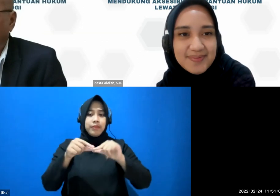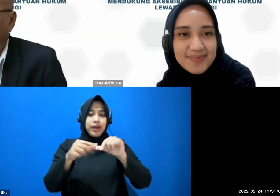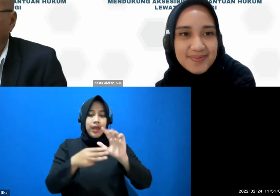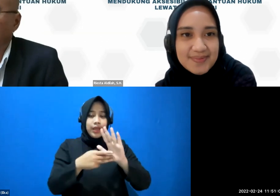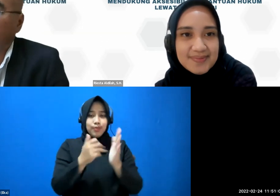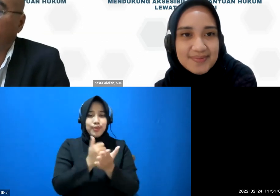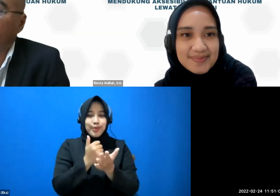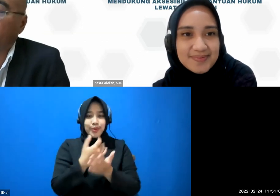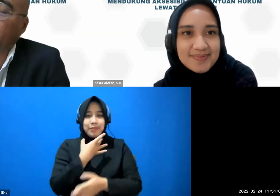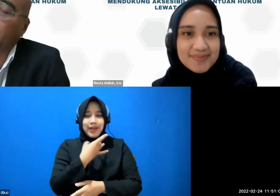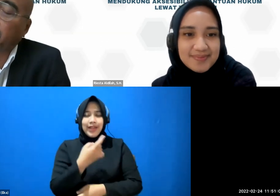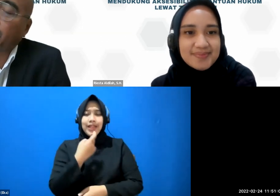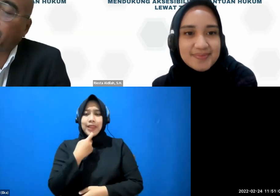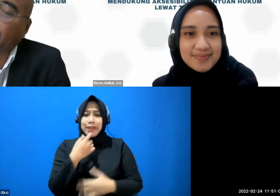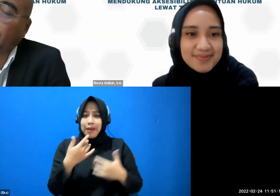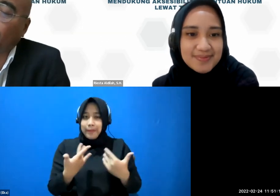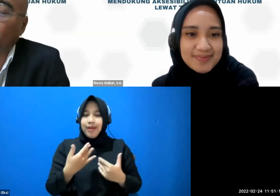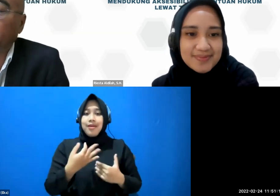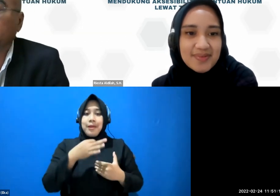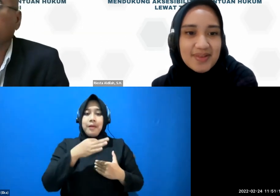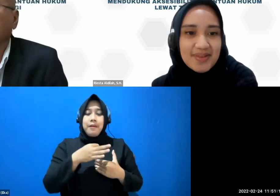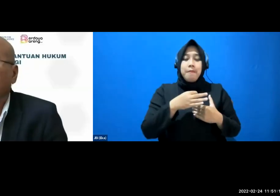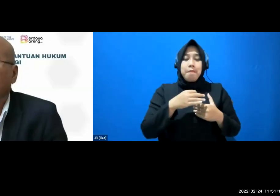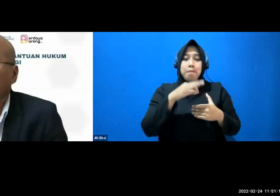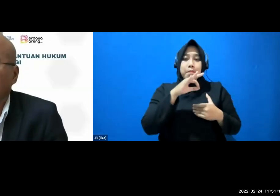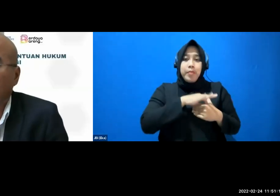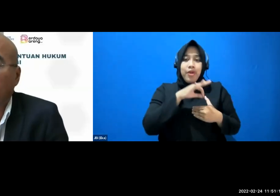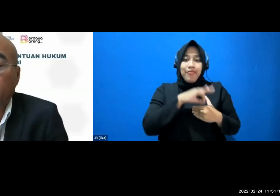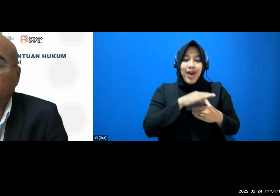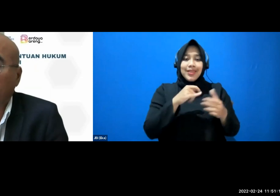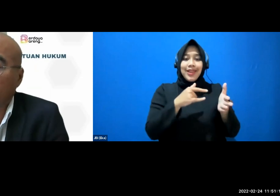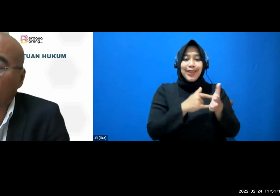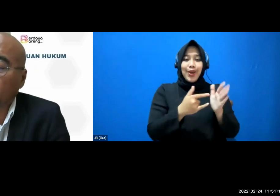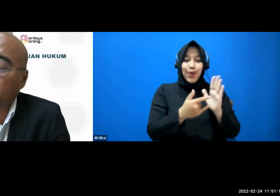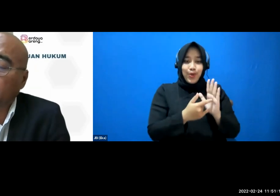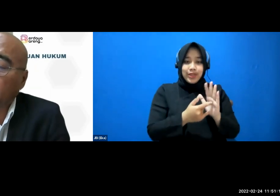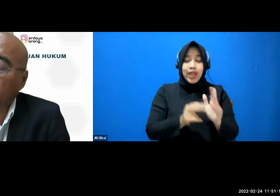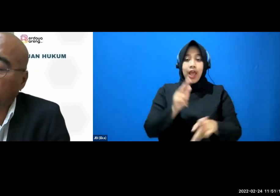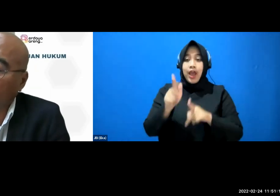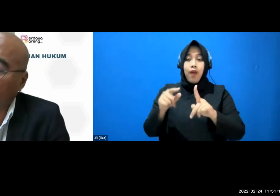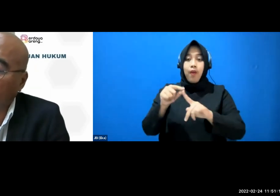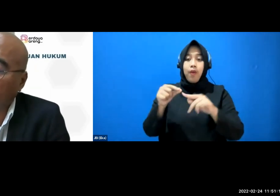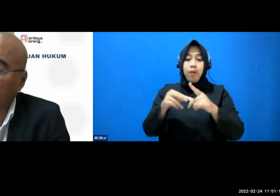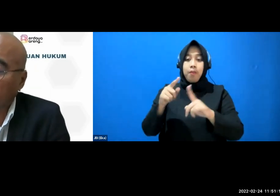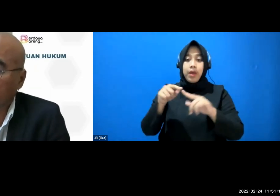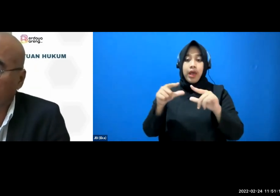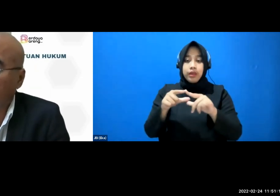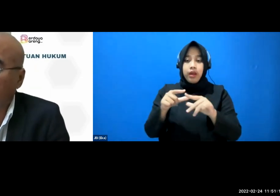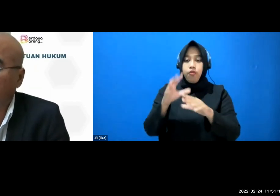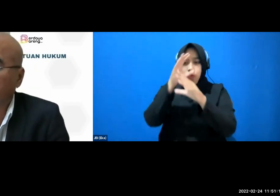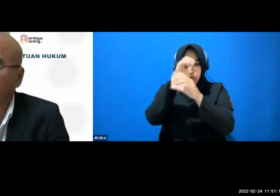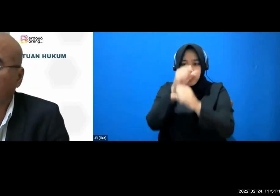Masalah pemanfaatan teknologi. Ya, kalau Patra tadi concern dengan security-nya